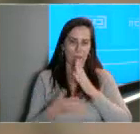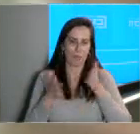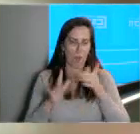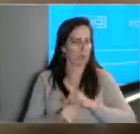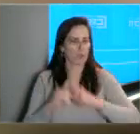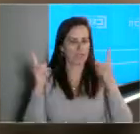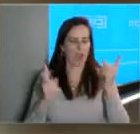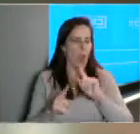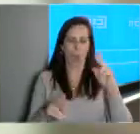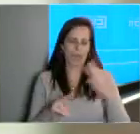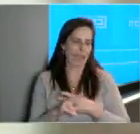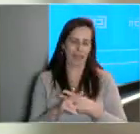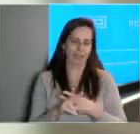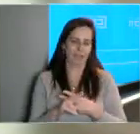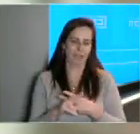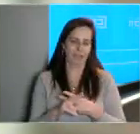מאוד מוזר, לא רגיל.